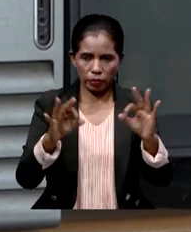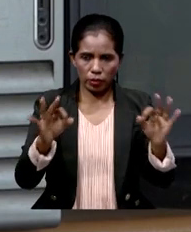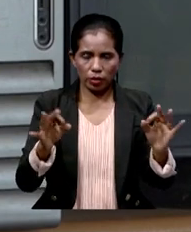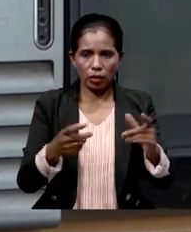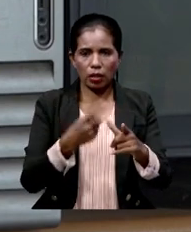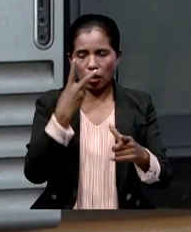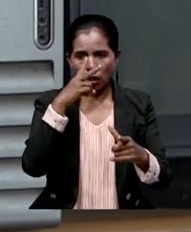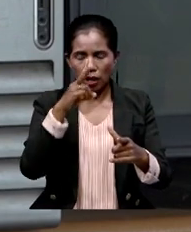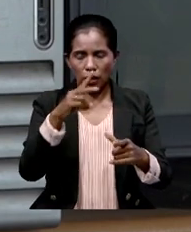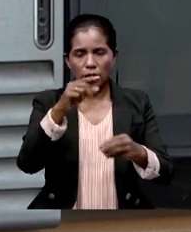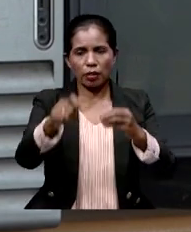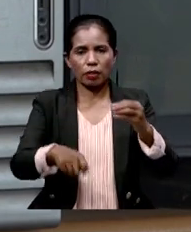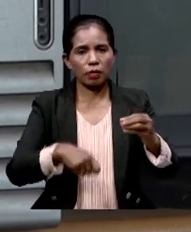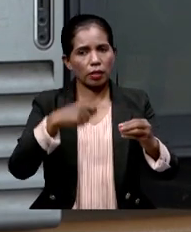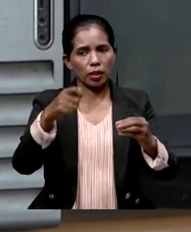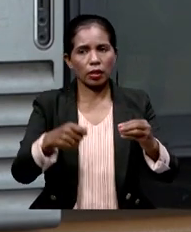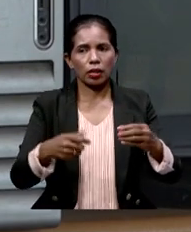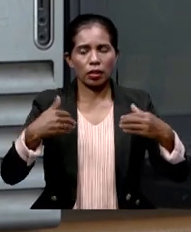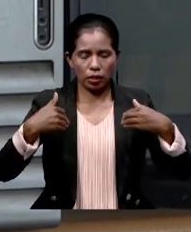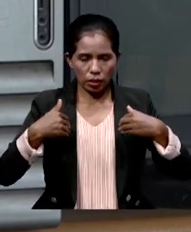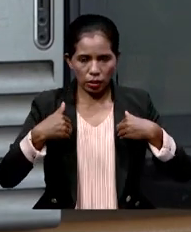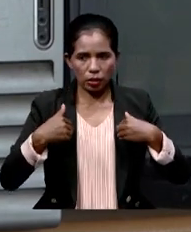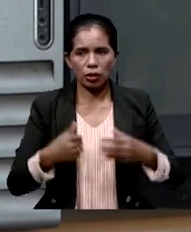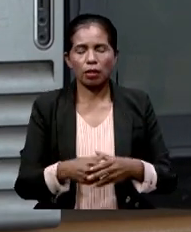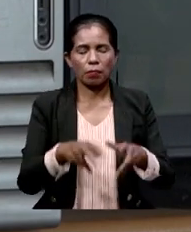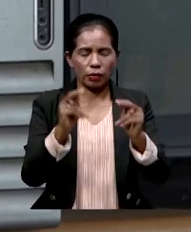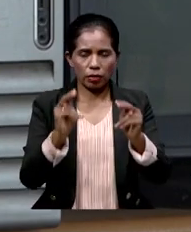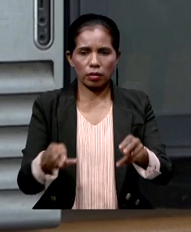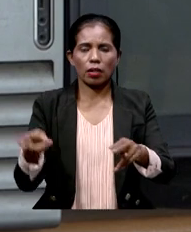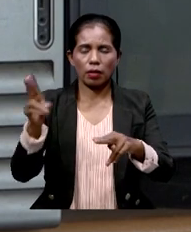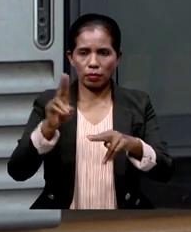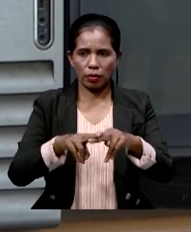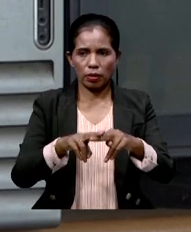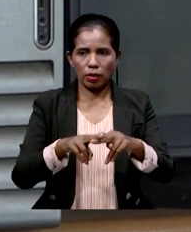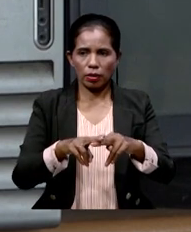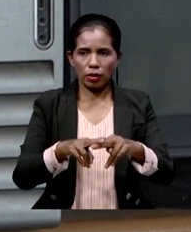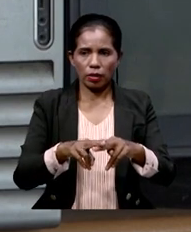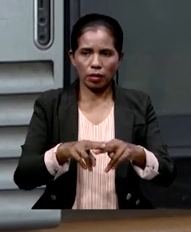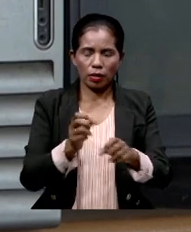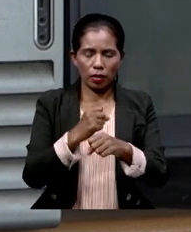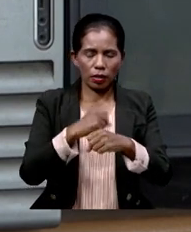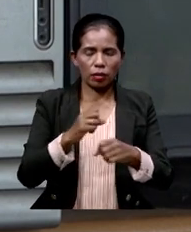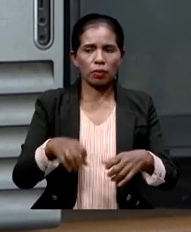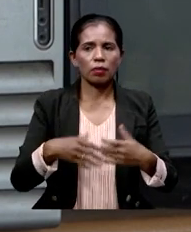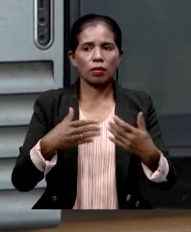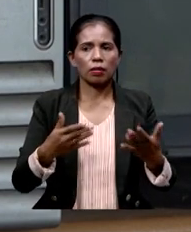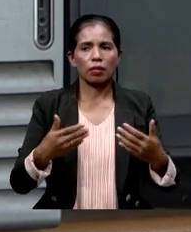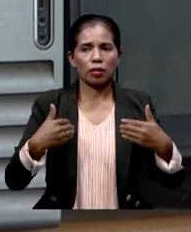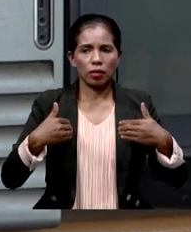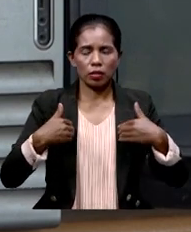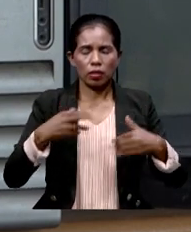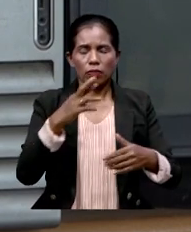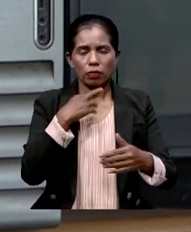hara ela máquina ser nebe ihetiana mai be precisa halu estel, halu sa para nini hamos o fos